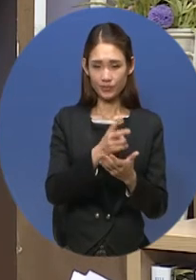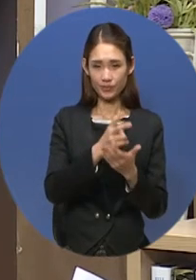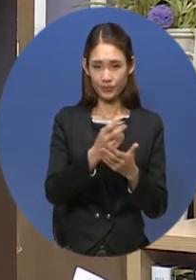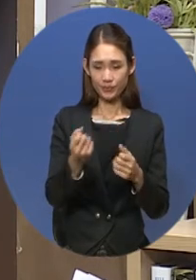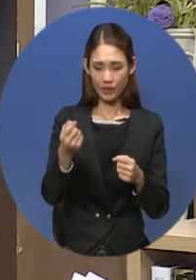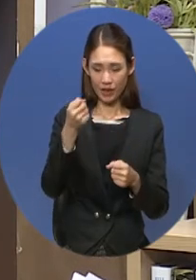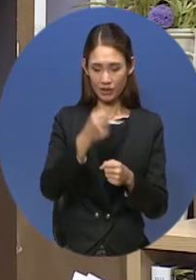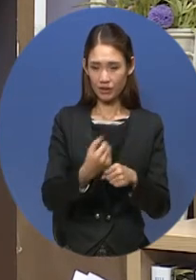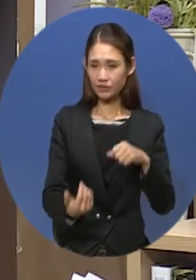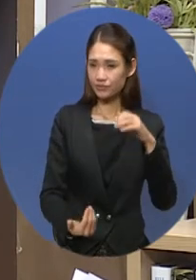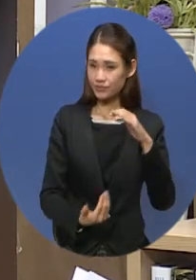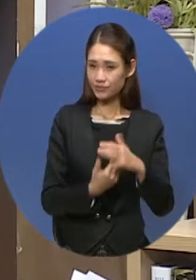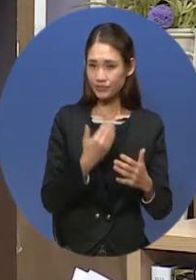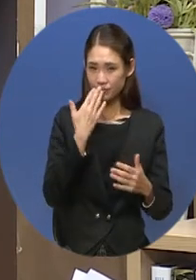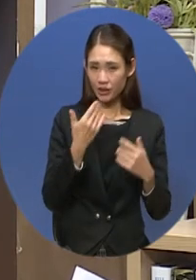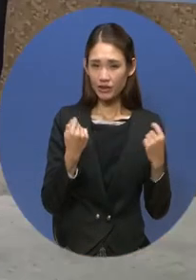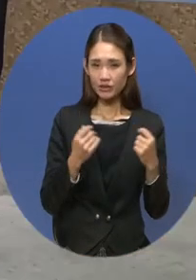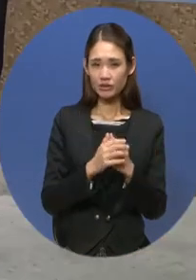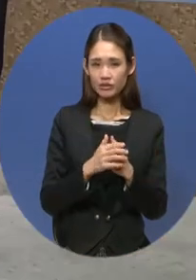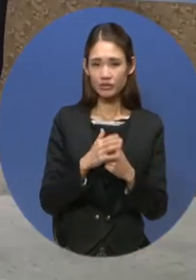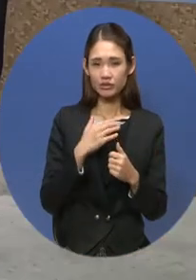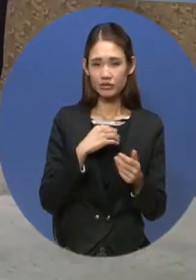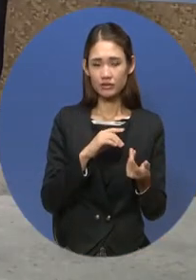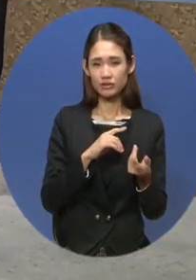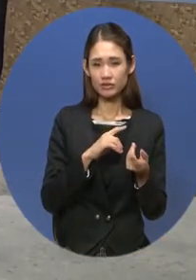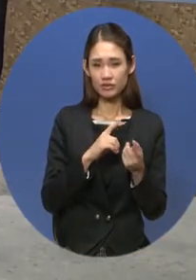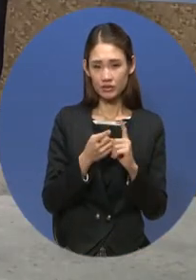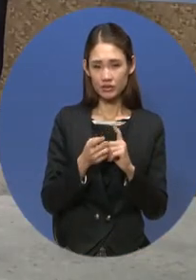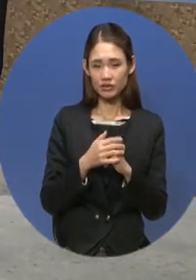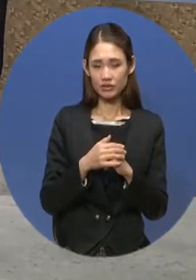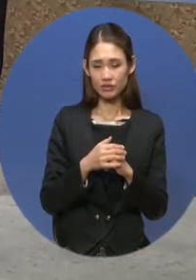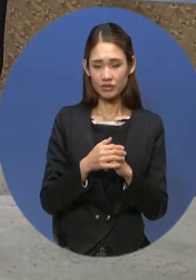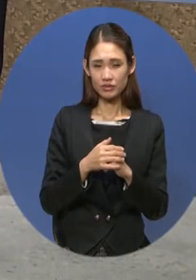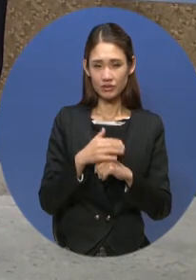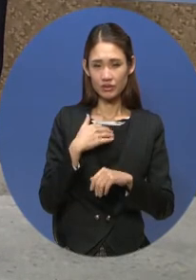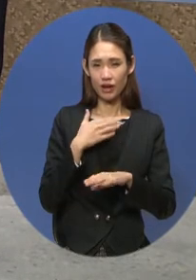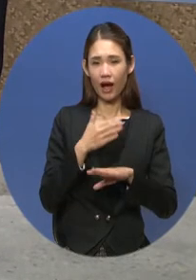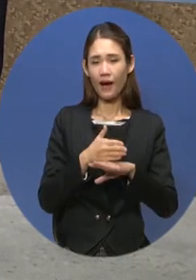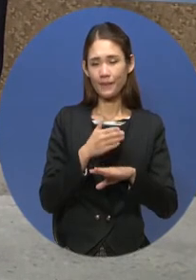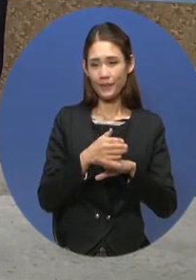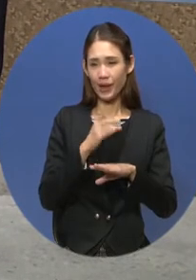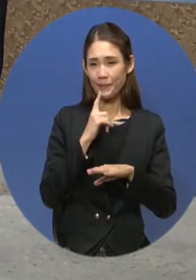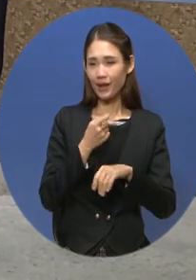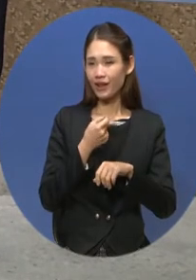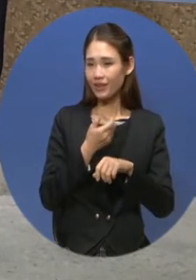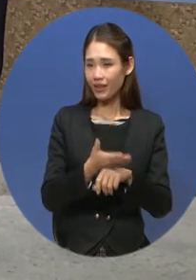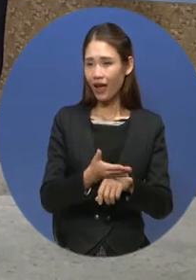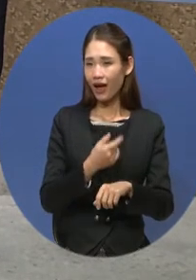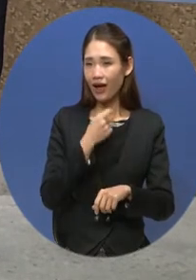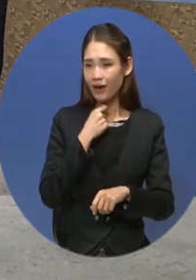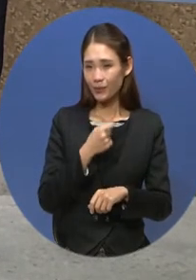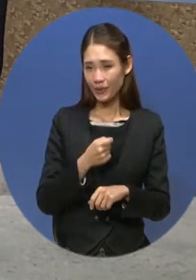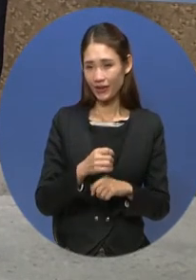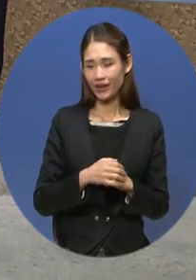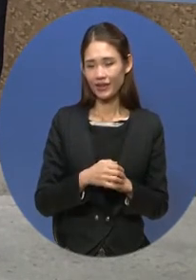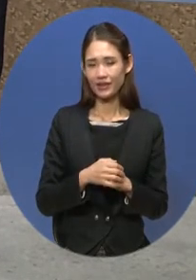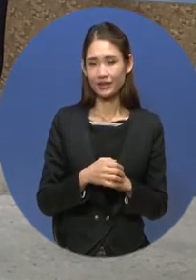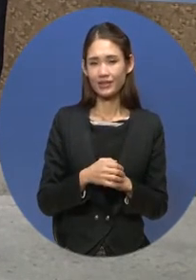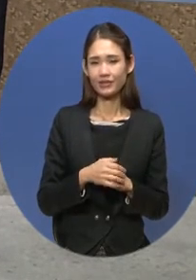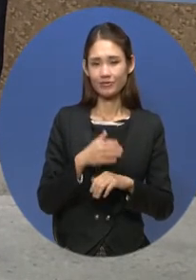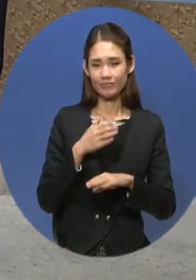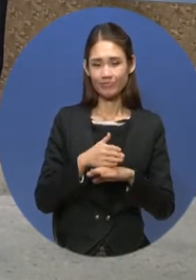이런 제정이 또 이루어질 것 같아서 굉장히 제가 대신해서 감사의 말씀을 드리고 아닙니다. 싶습니다.